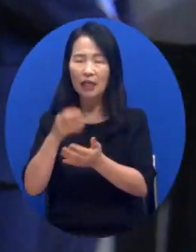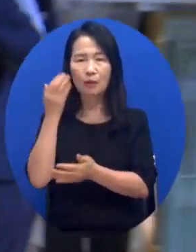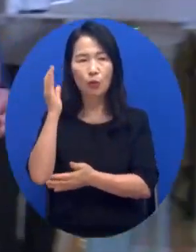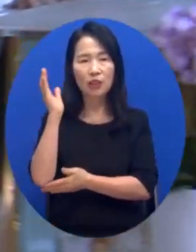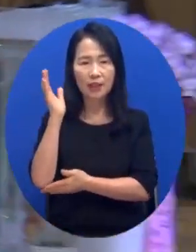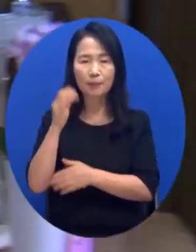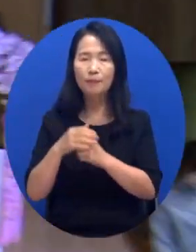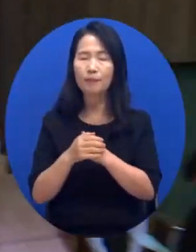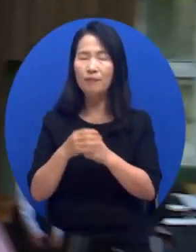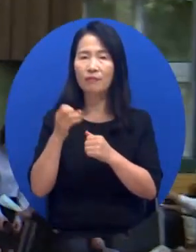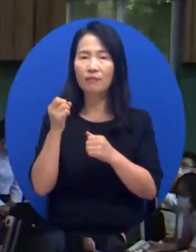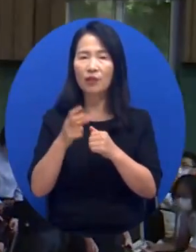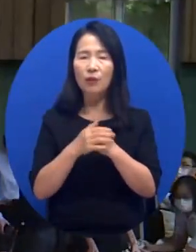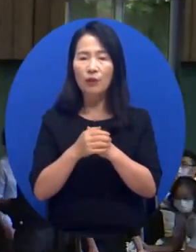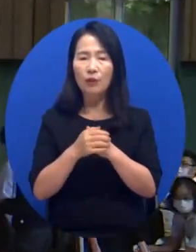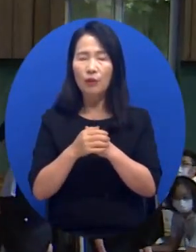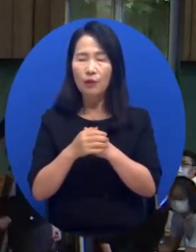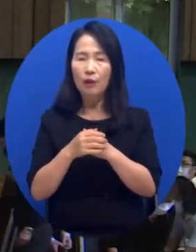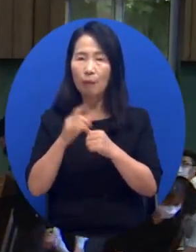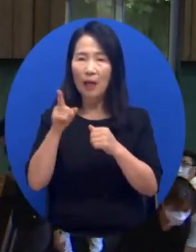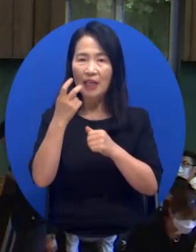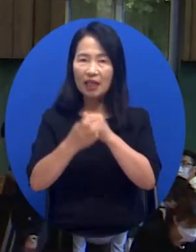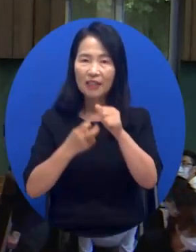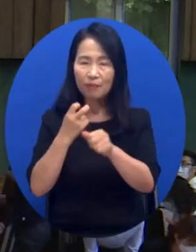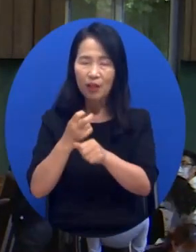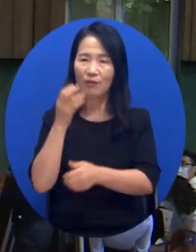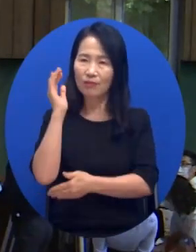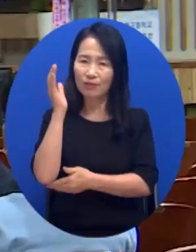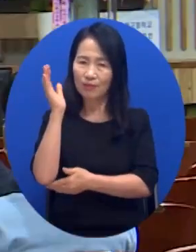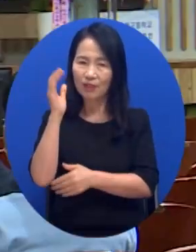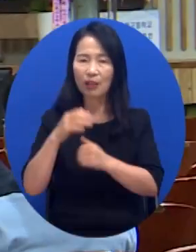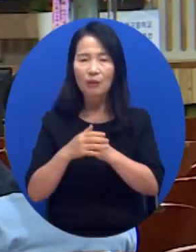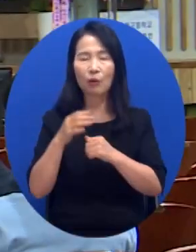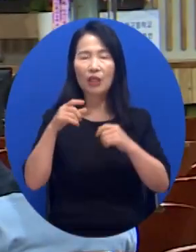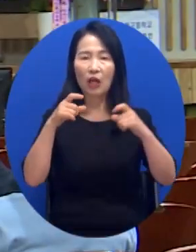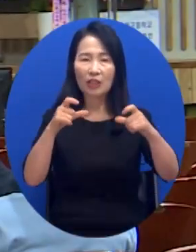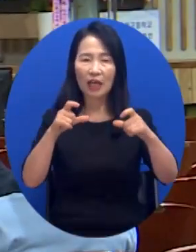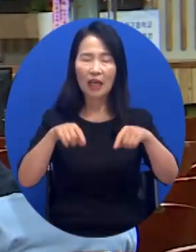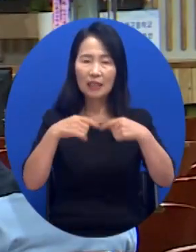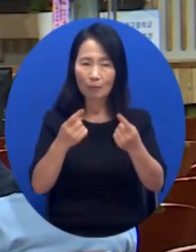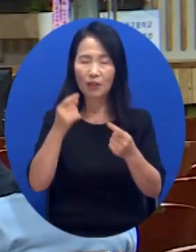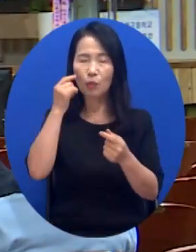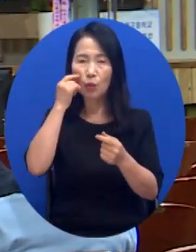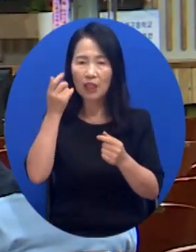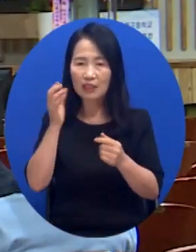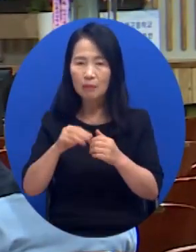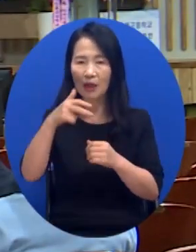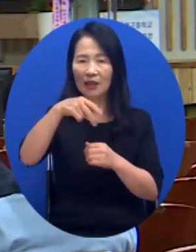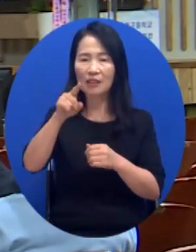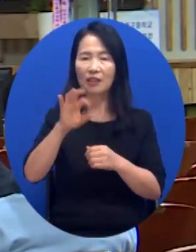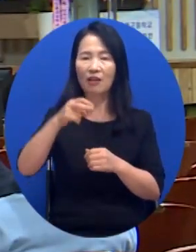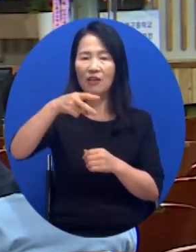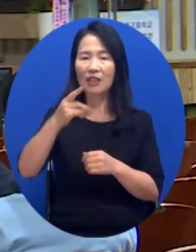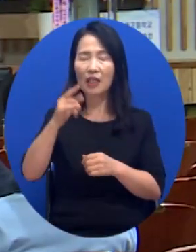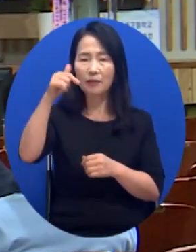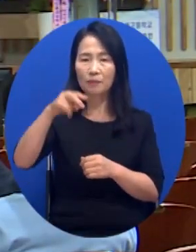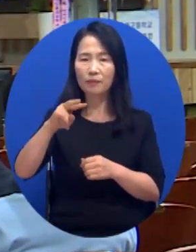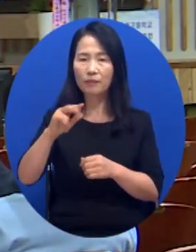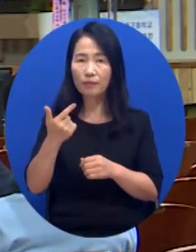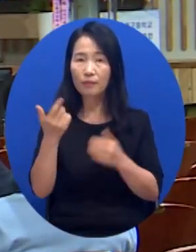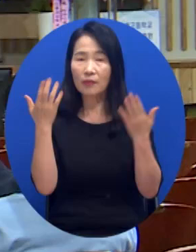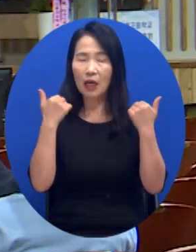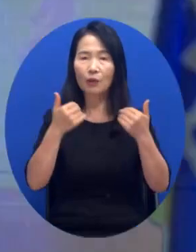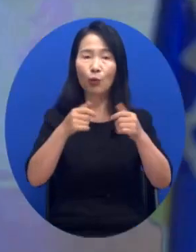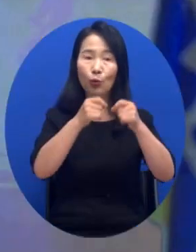신흥의 120년을 말하다는 주제의 토크쇼, 또한 현장에 함께하지는 못했지만 정세균 총리와 같은 신흥학교